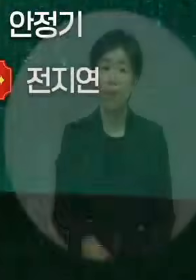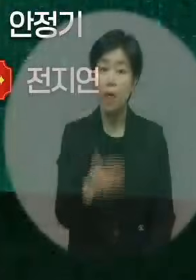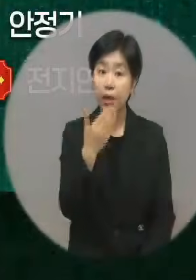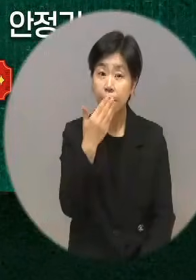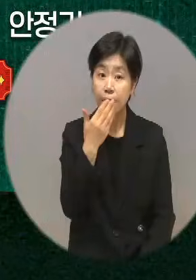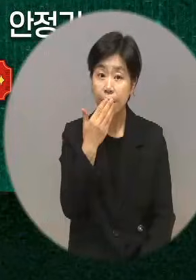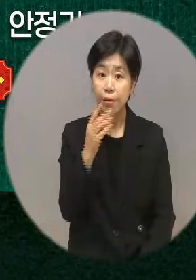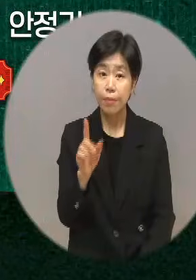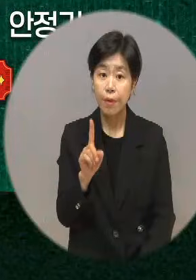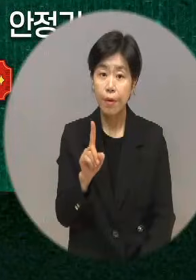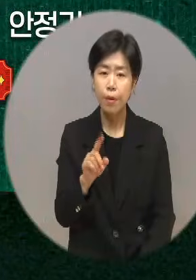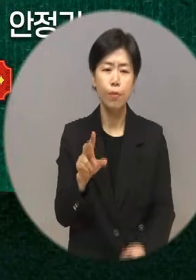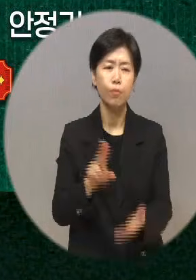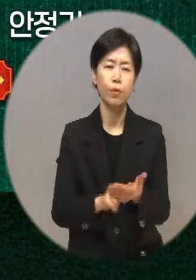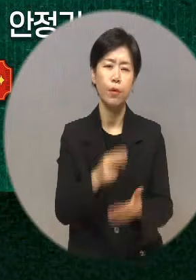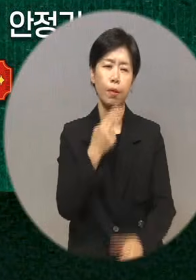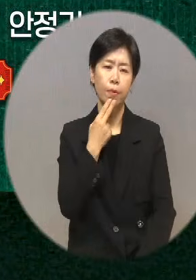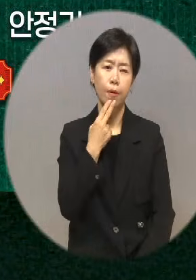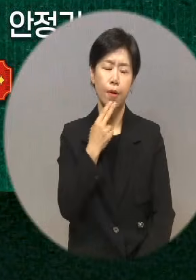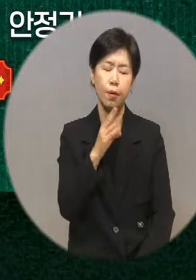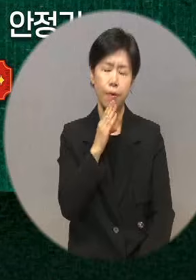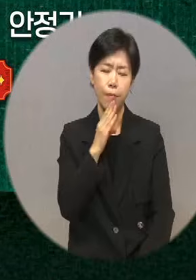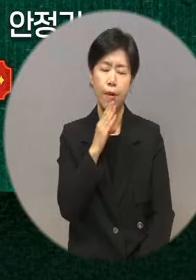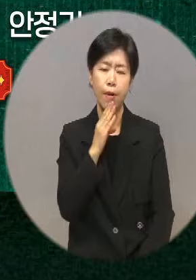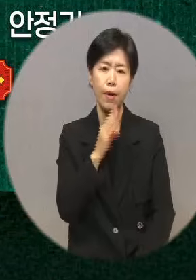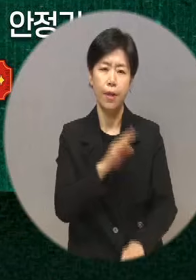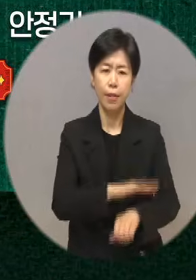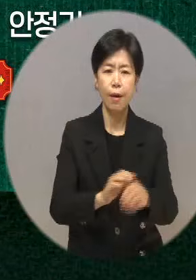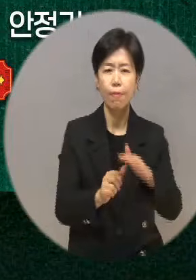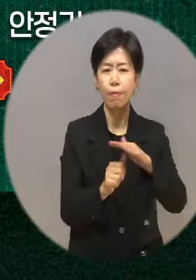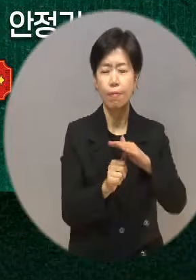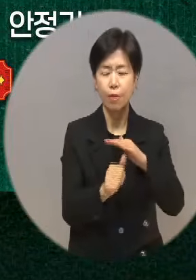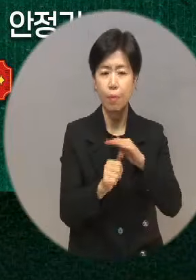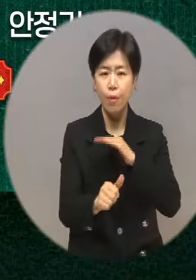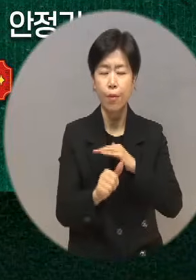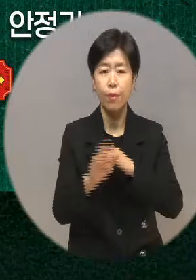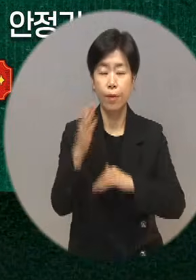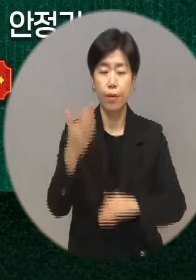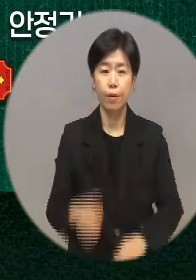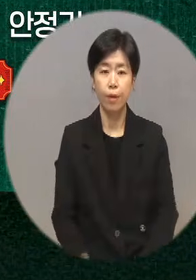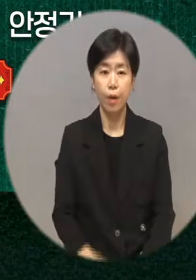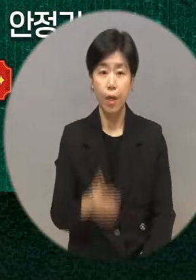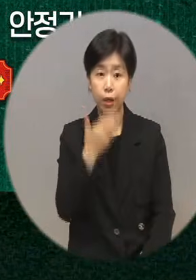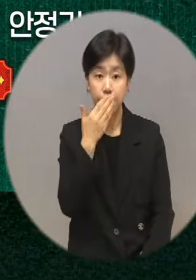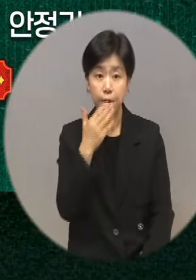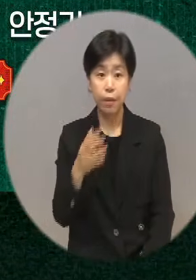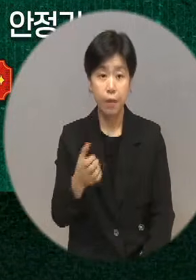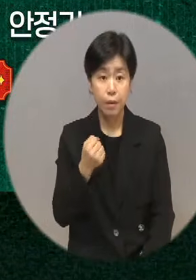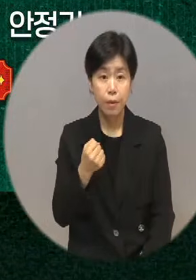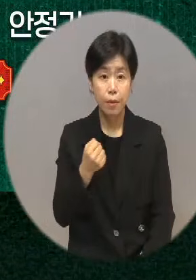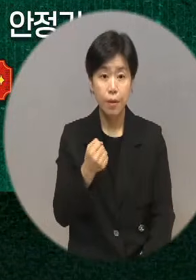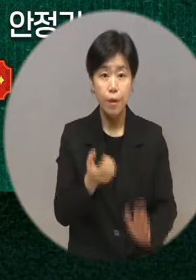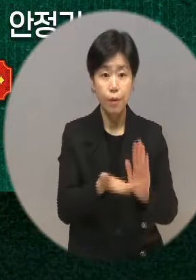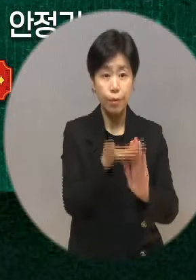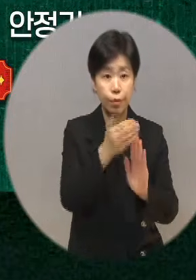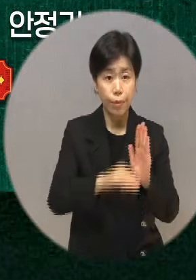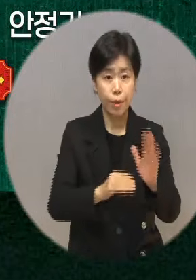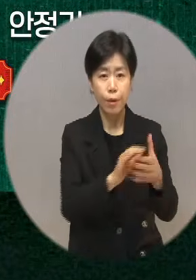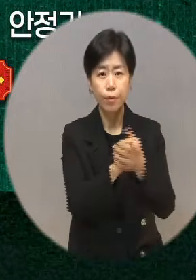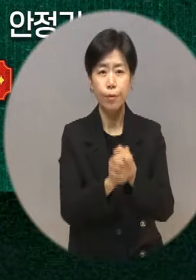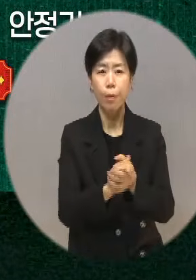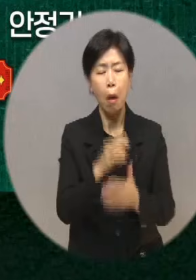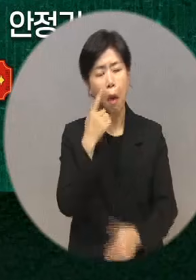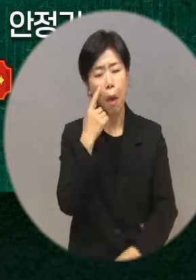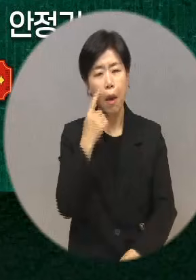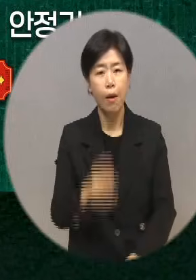음식이야말로 아무 문제 없는 최고의 아이템이 아닌가 싶습니다. 음식으로 남과 북이 조금 친해보자. 그냥 굉장히